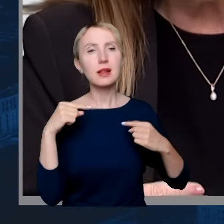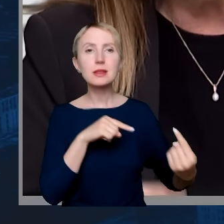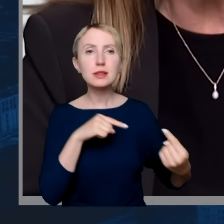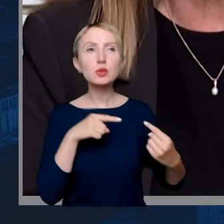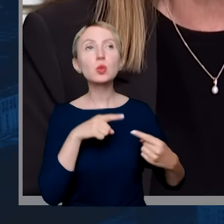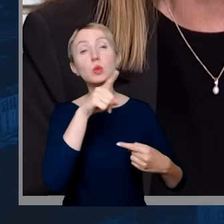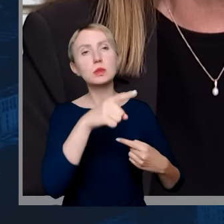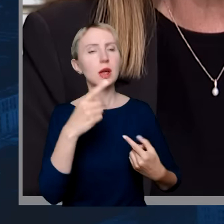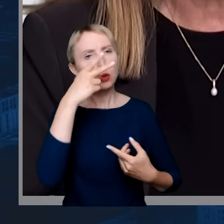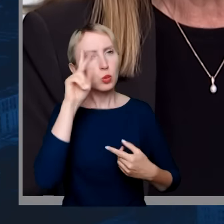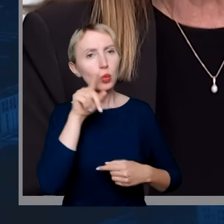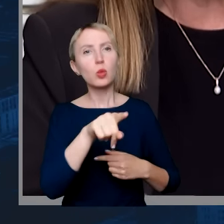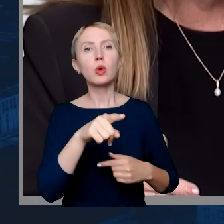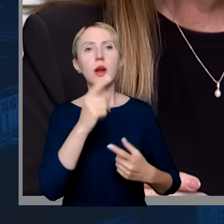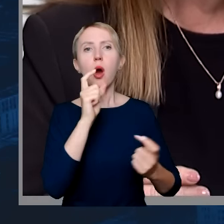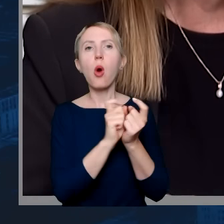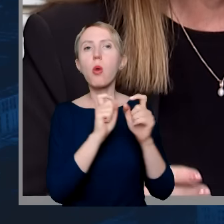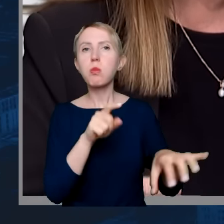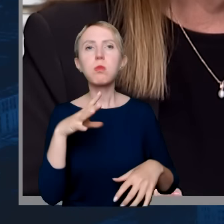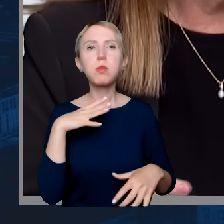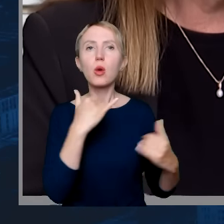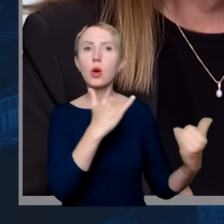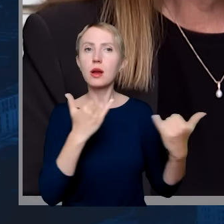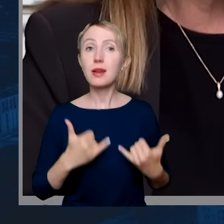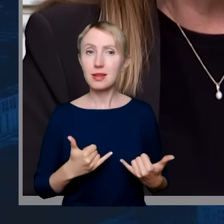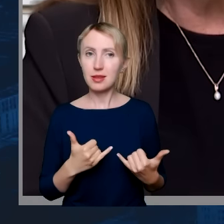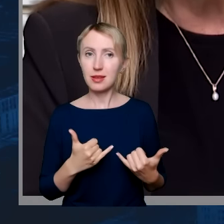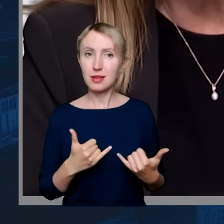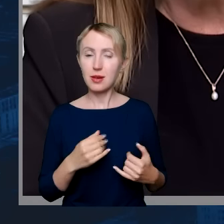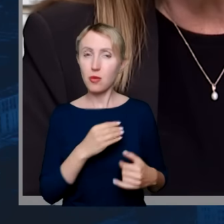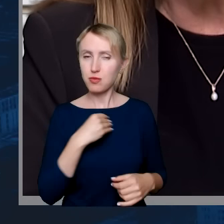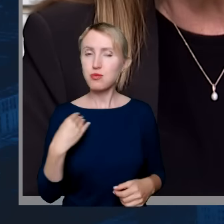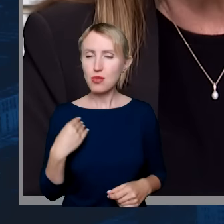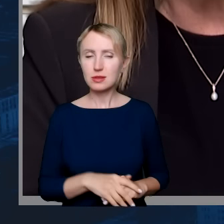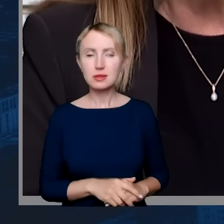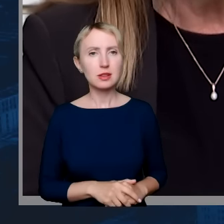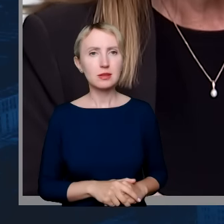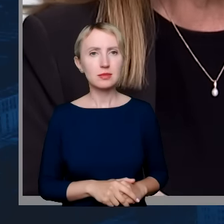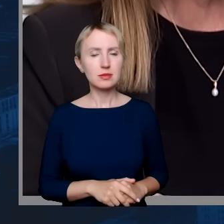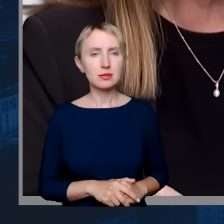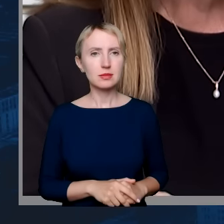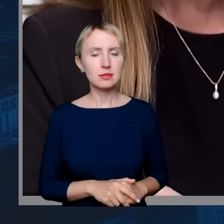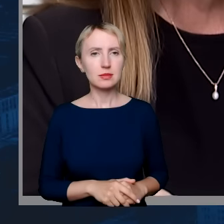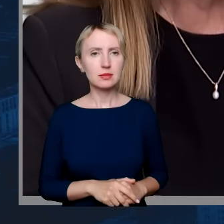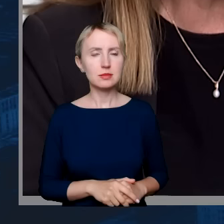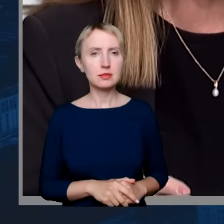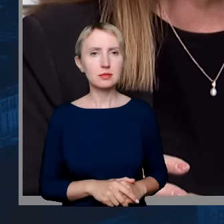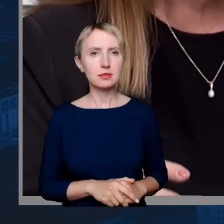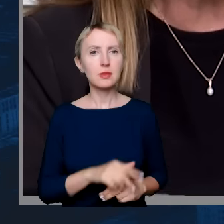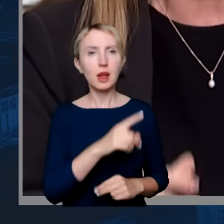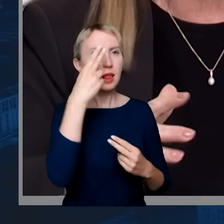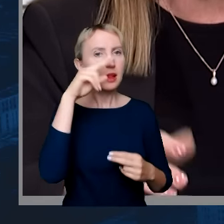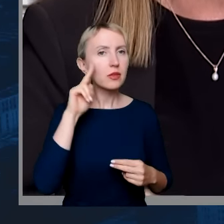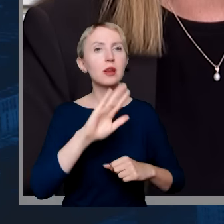i zachowanie opozycji różniło się tym od zachowania wtedy opozycji polskiej, że tam spierano się tylko